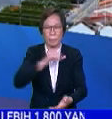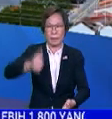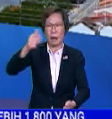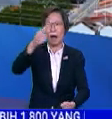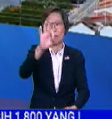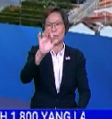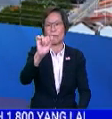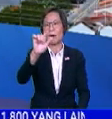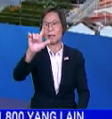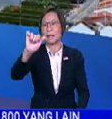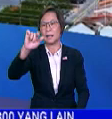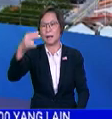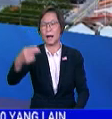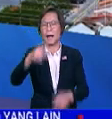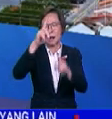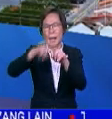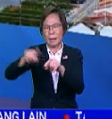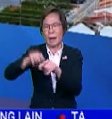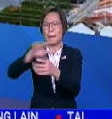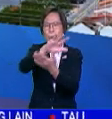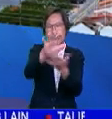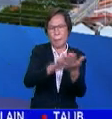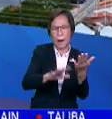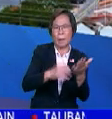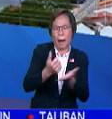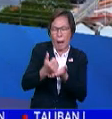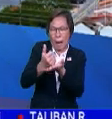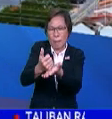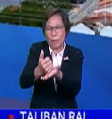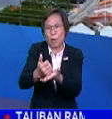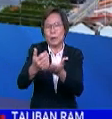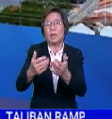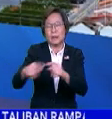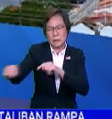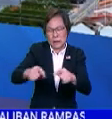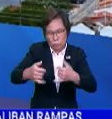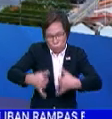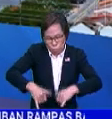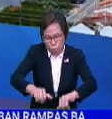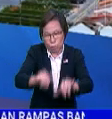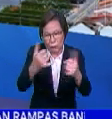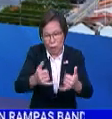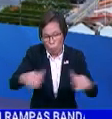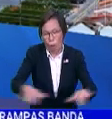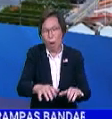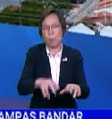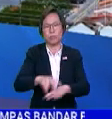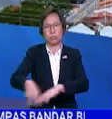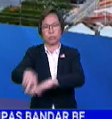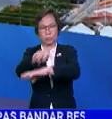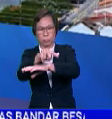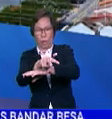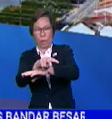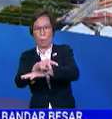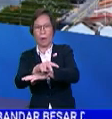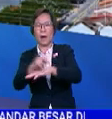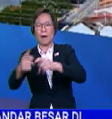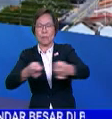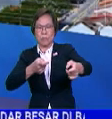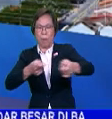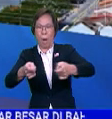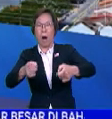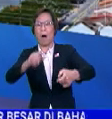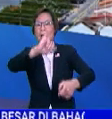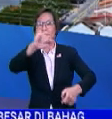berkata pelbagai pelan mitigasi dan tindakan susulan berterusan sedang dilaksana di bawah seliaan Jabatan Kerja Raya